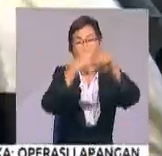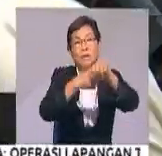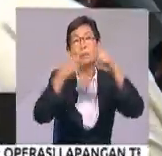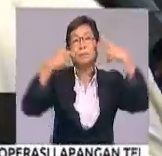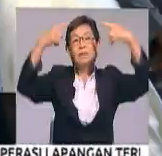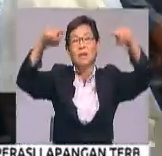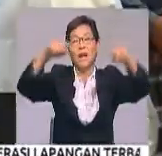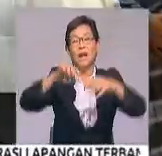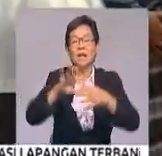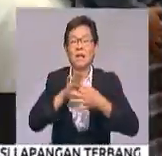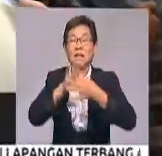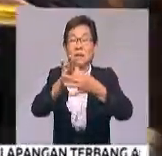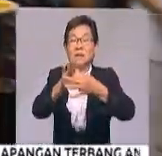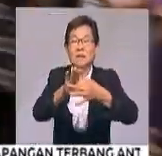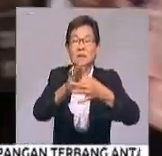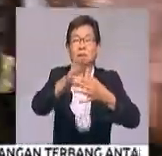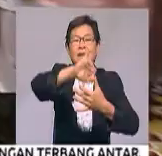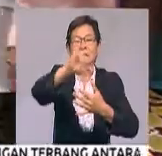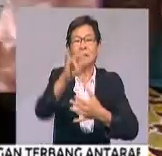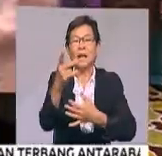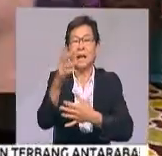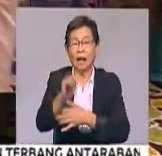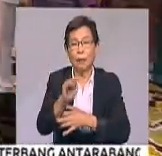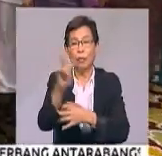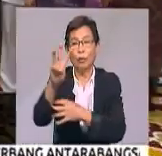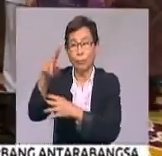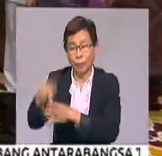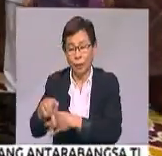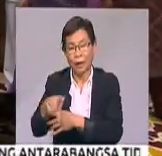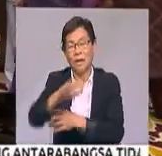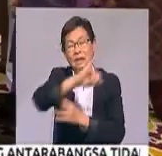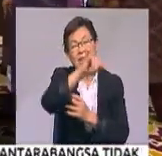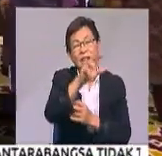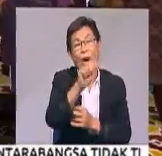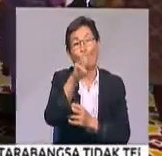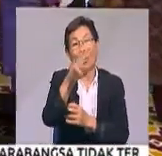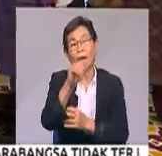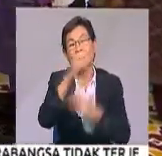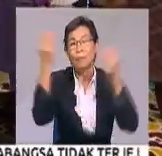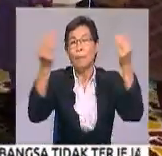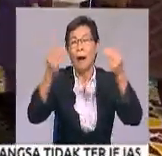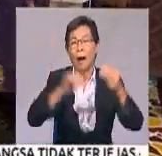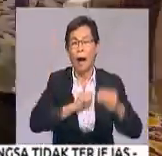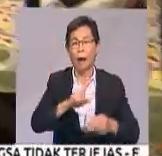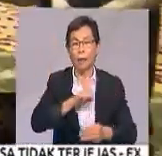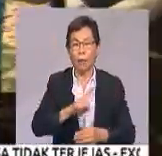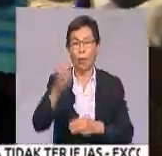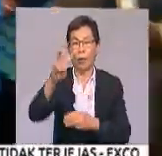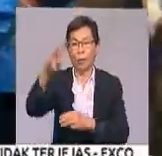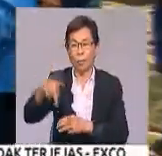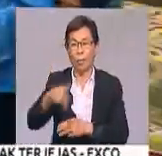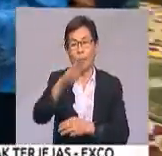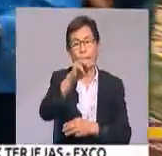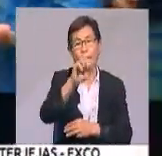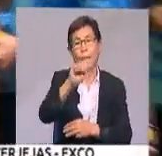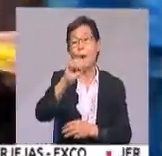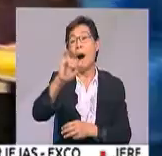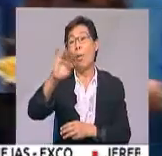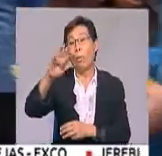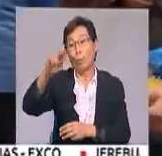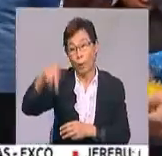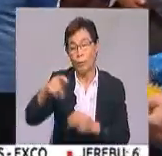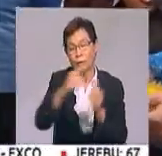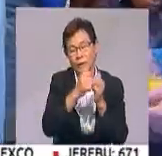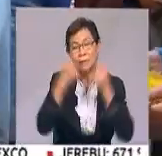kejayaan hasil kerjasama Jabatan Agama Islam Wilayah Persekutuan Jawi dan Majlis Agama Islam Wilayah Persekutuan Mawib dan